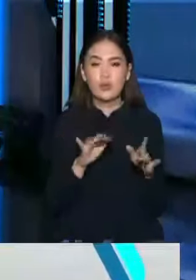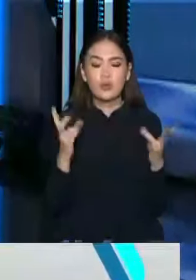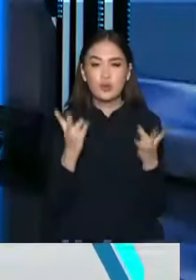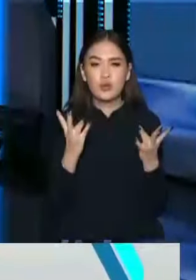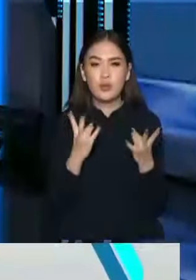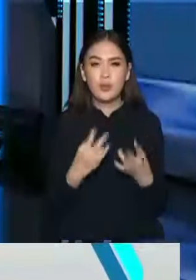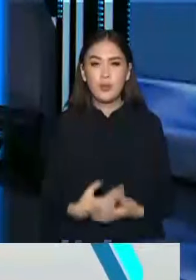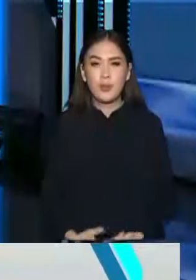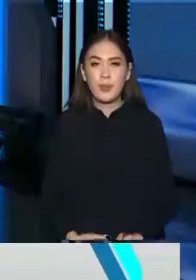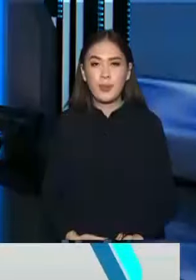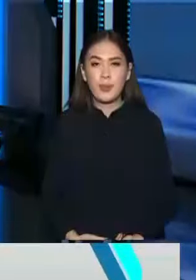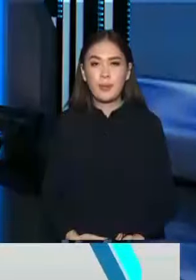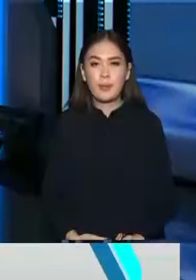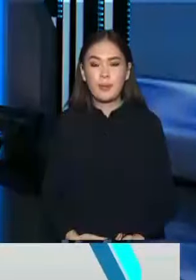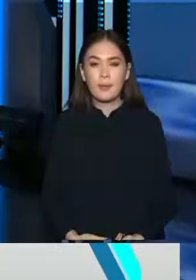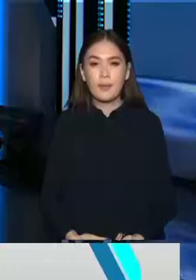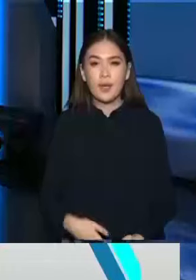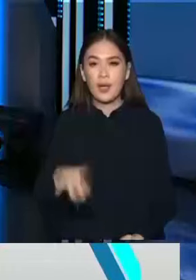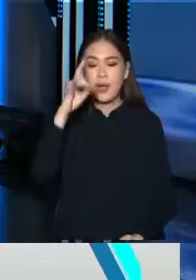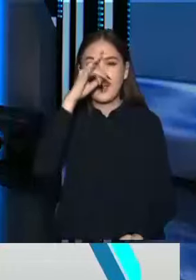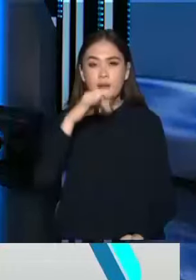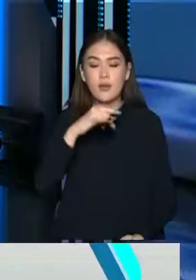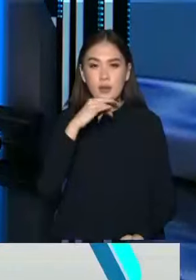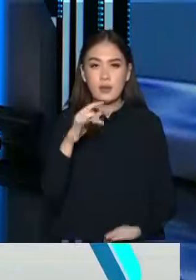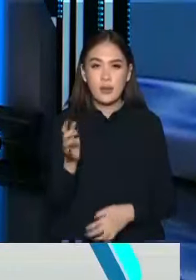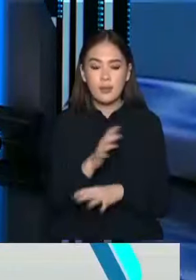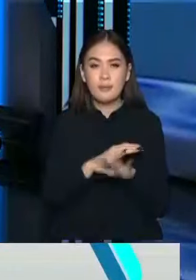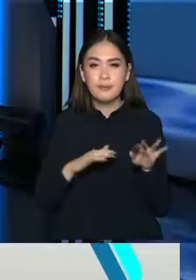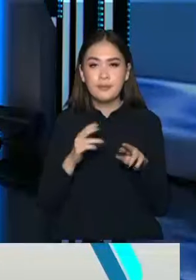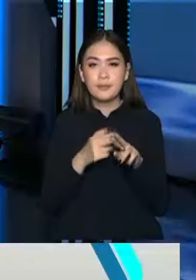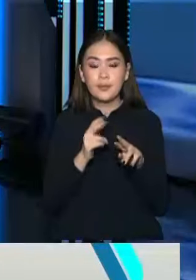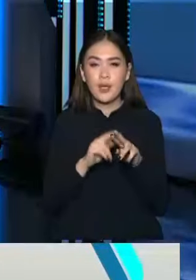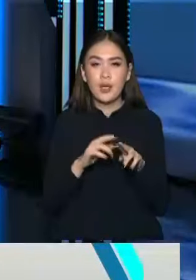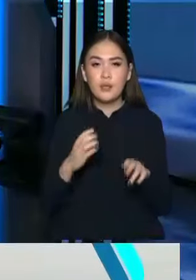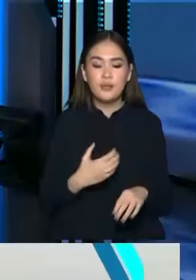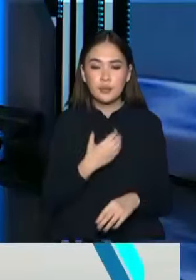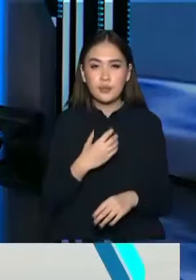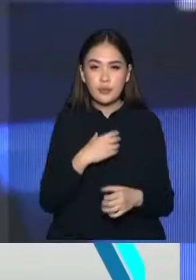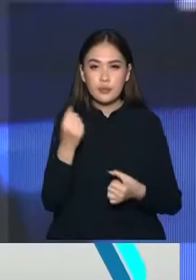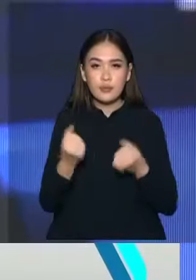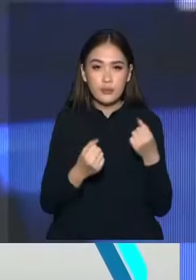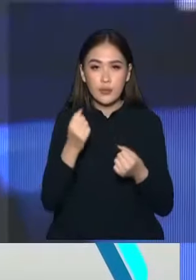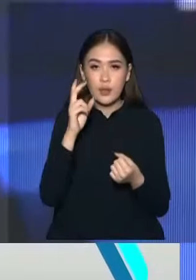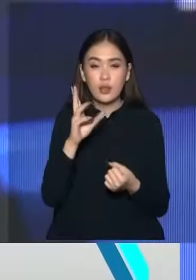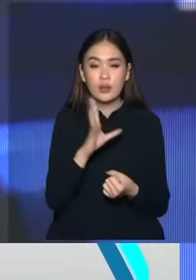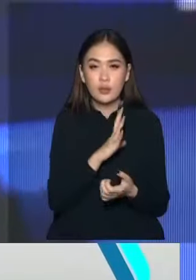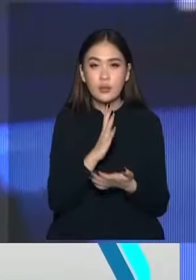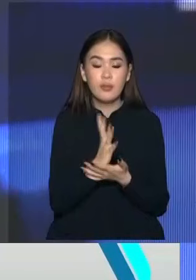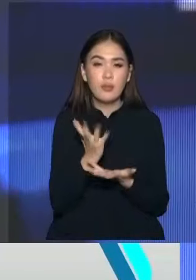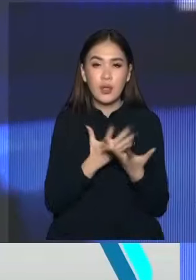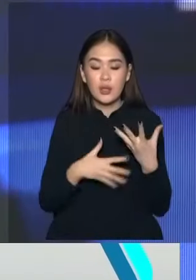процедуралардан өтті ме жалпы? Қазақстан аумағында жаңағы сақтандыру полисімен жүрген азаматтарға да барлығы